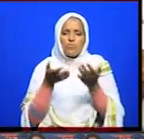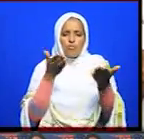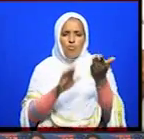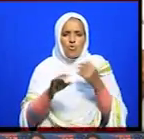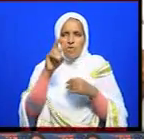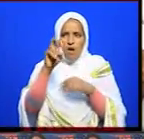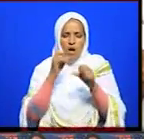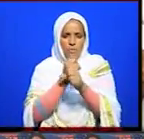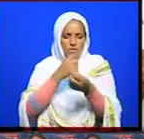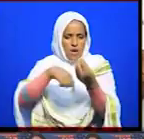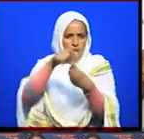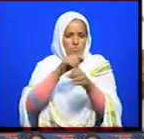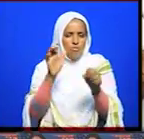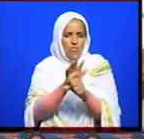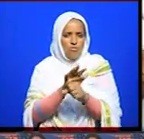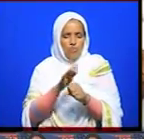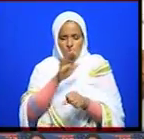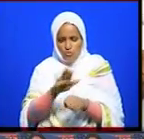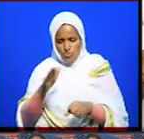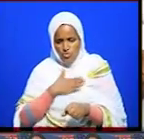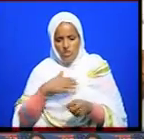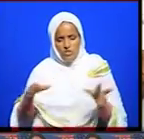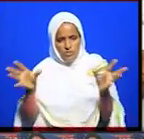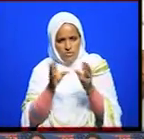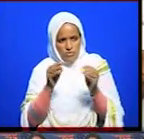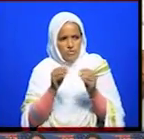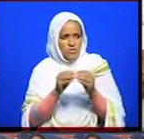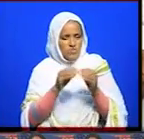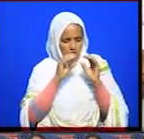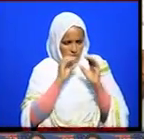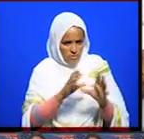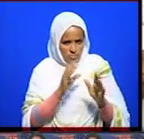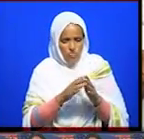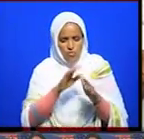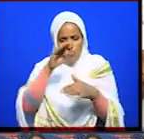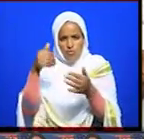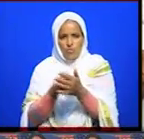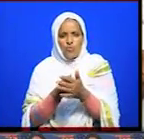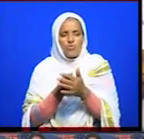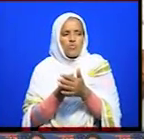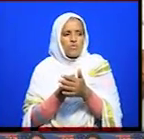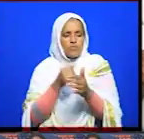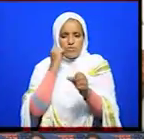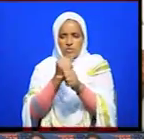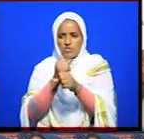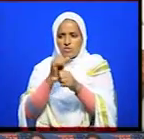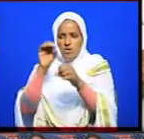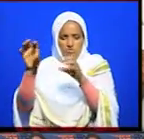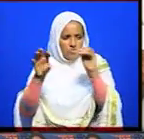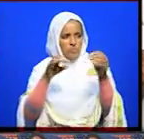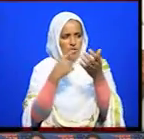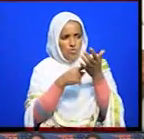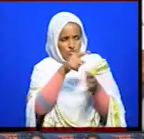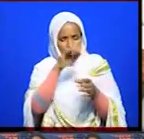ባለቤቴ ተሞተ ወደ 20 ዓመት ሊሆነው ልጆችን ሰብስቤ አስተምሬ ሁሉንም በየስራ ሲዤ ነው።